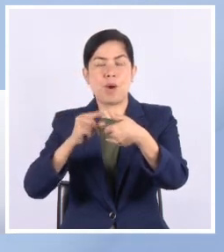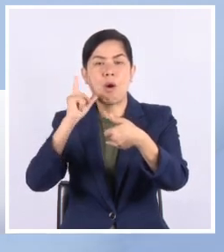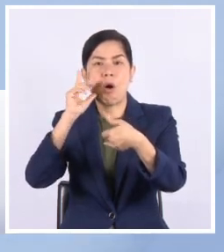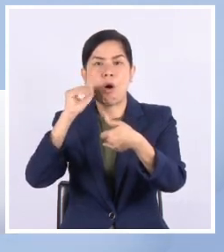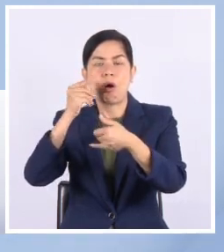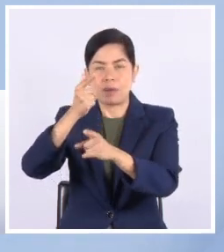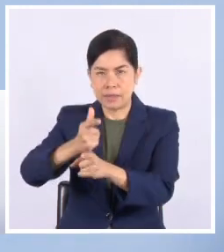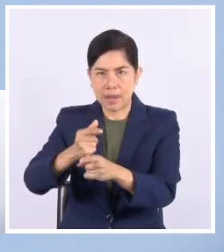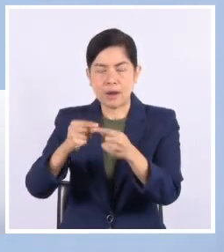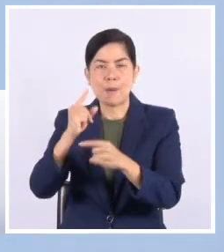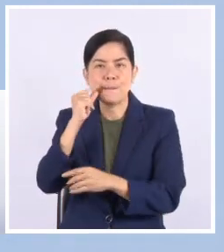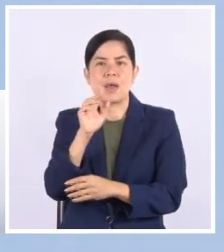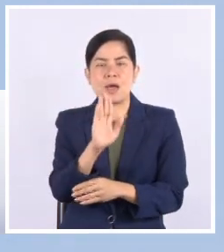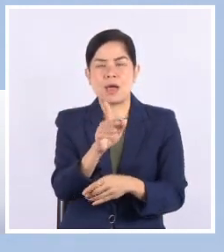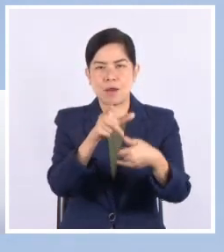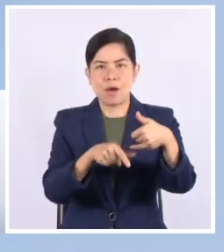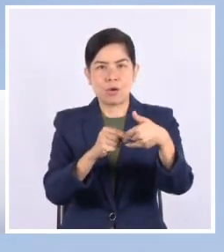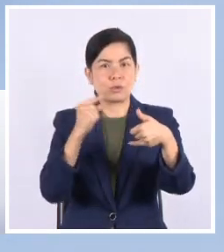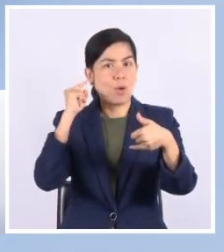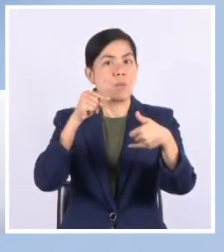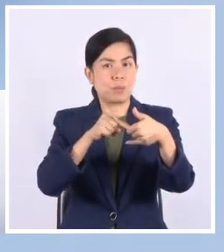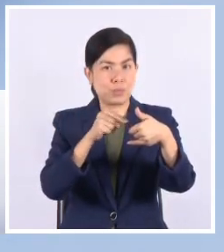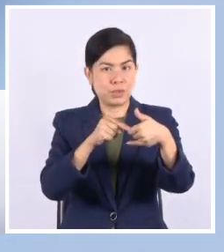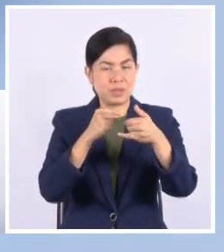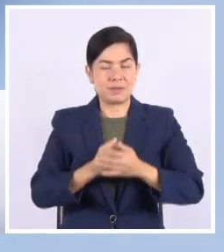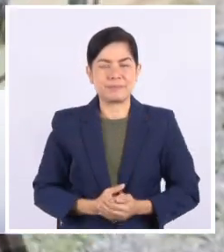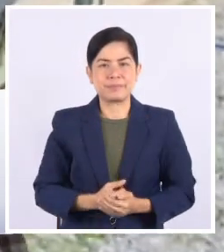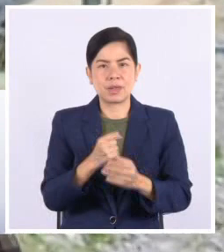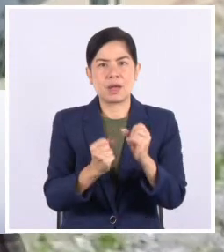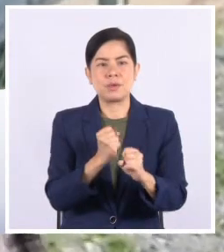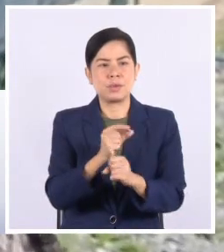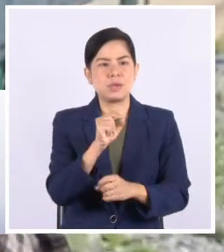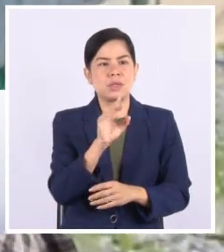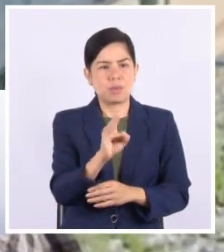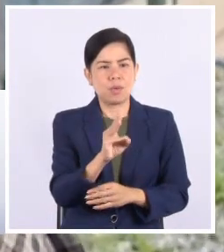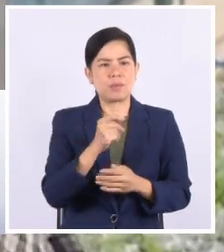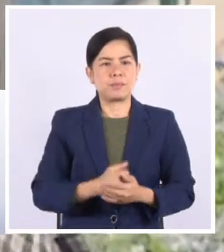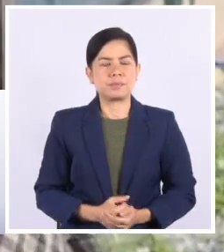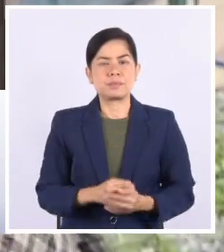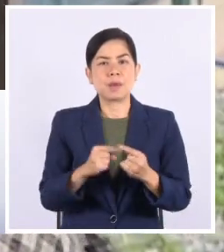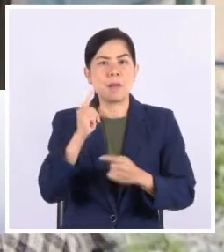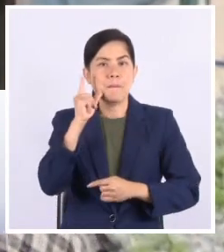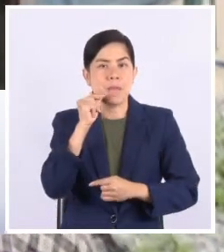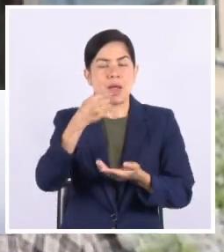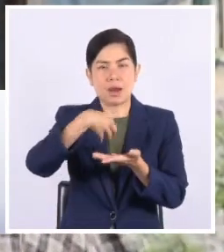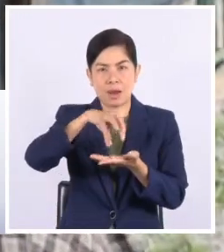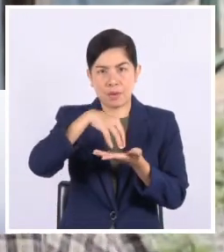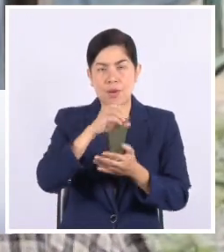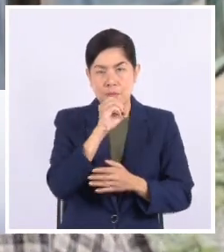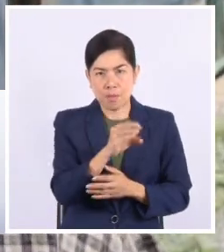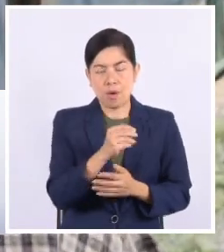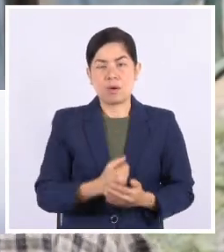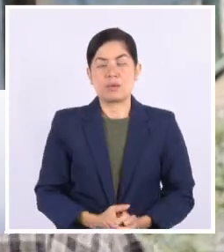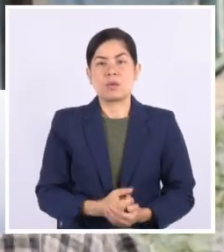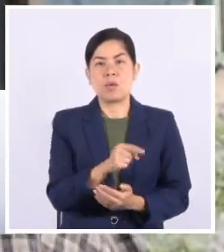นแม่ของคนก่อเหตุที่คลั่งยาที่ชื่อว่านางสาวแนนอายุ26ปีนะคะแม่สุนีเล่าให้ฟังบอกว่าเดือนนึงที่ผ่านม